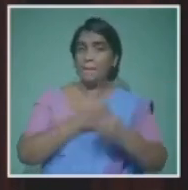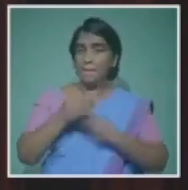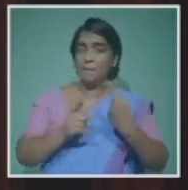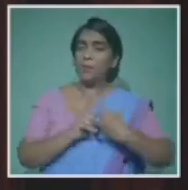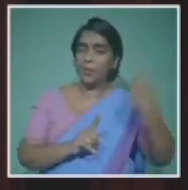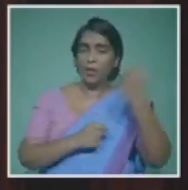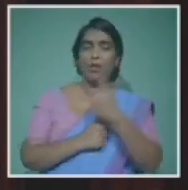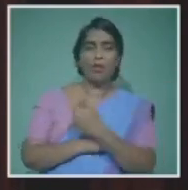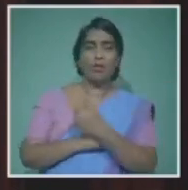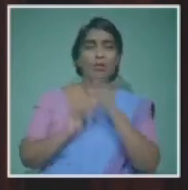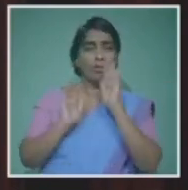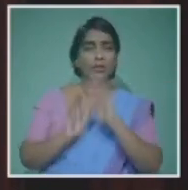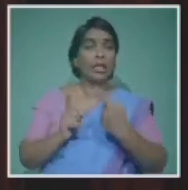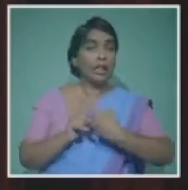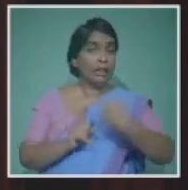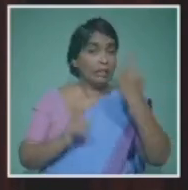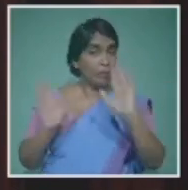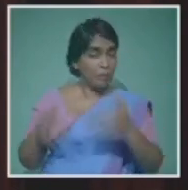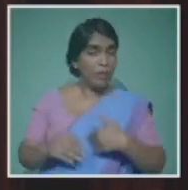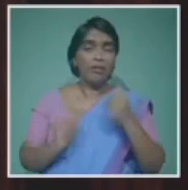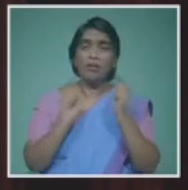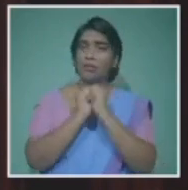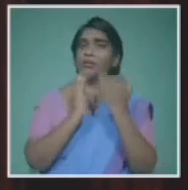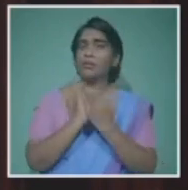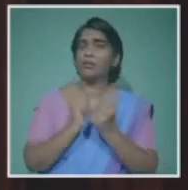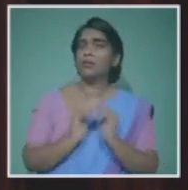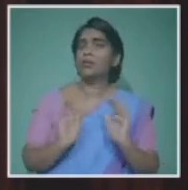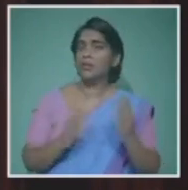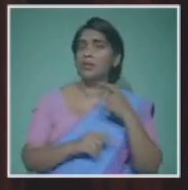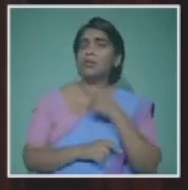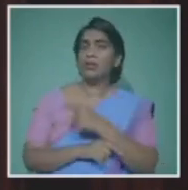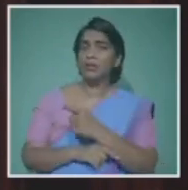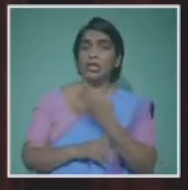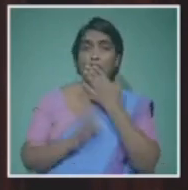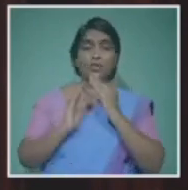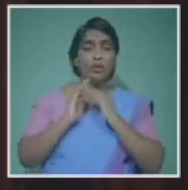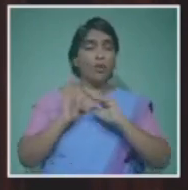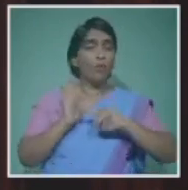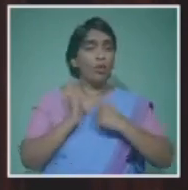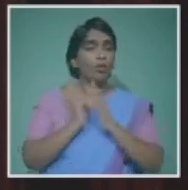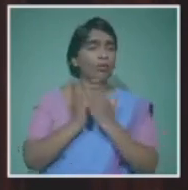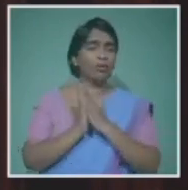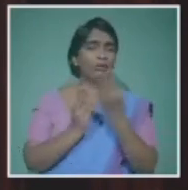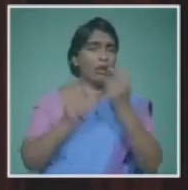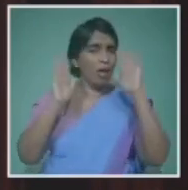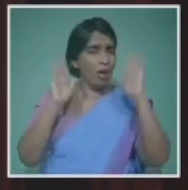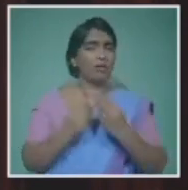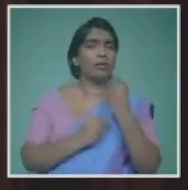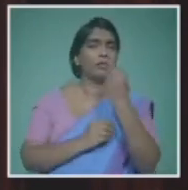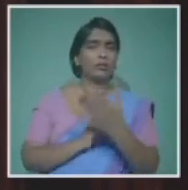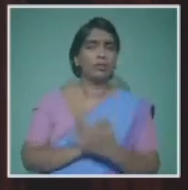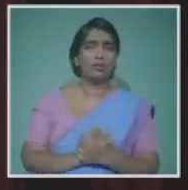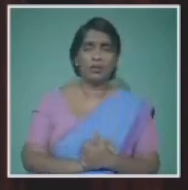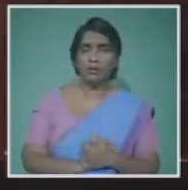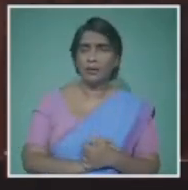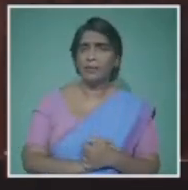wenaka hondai. Namuth e diunu wenakan yam wadapilla kiyathmak karanna Mereka pasal berkenaan sahaja sahannya kelapa aja, na. Hari bantu ma.